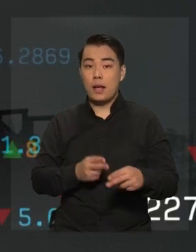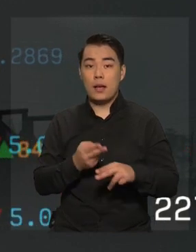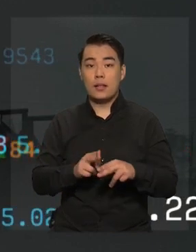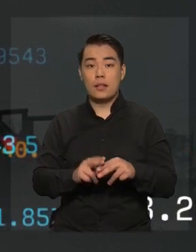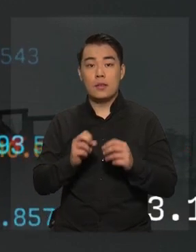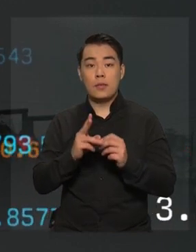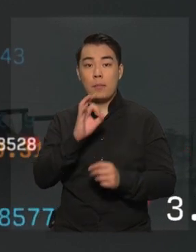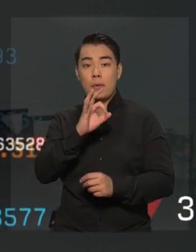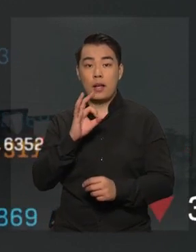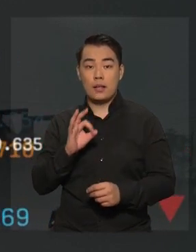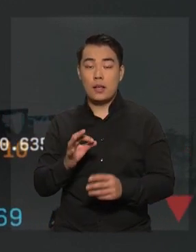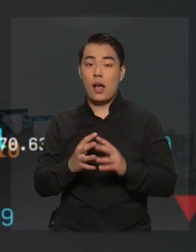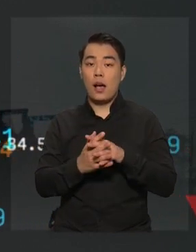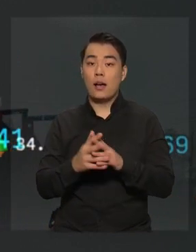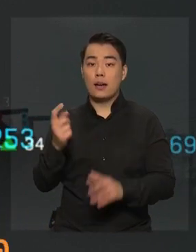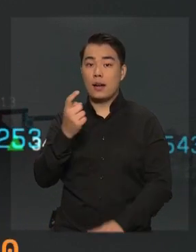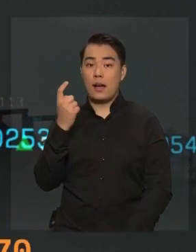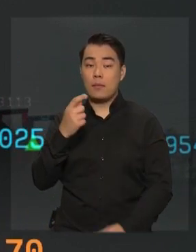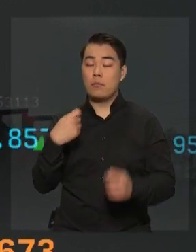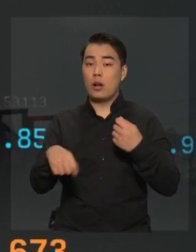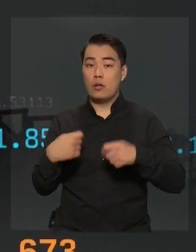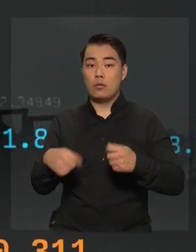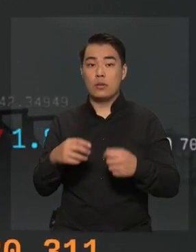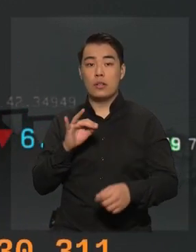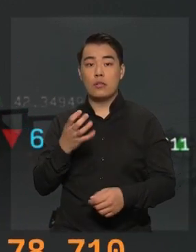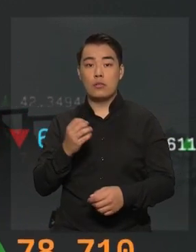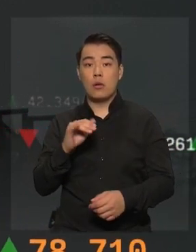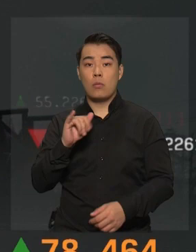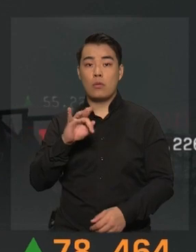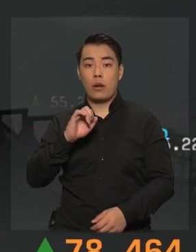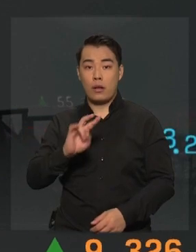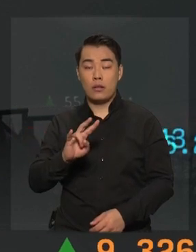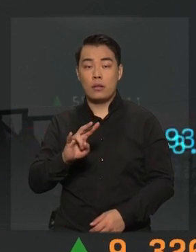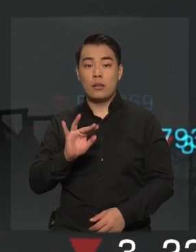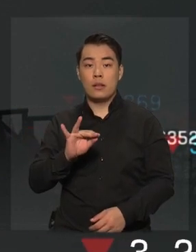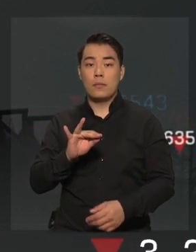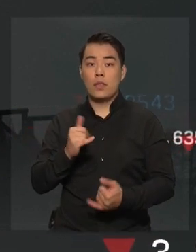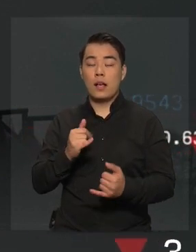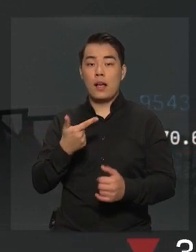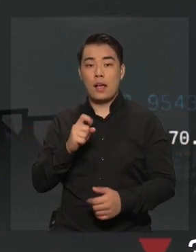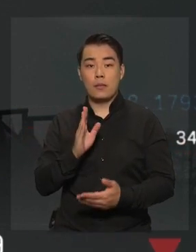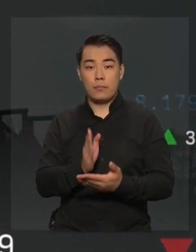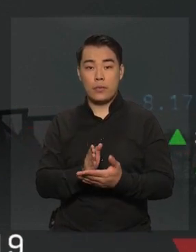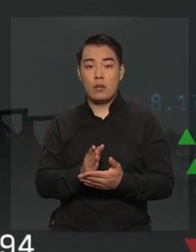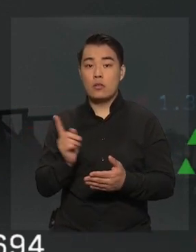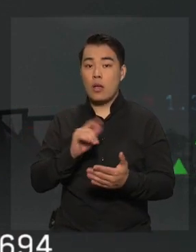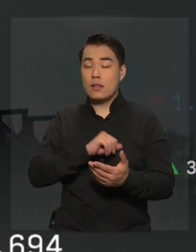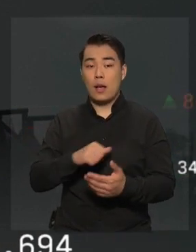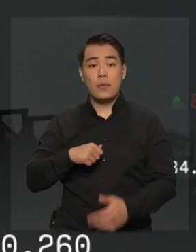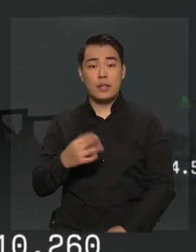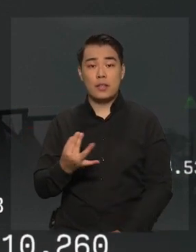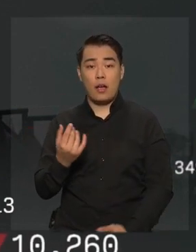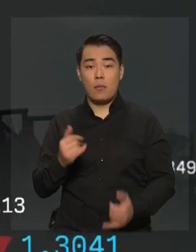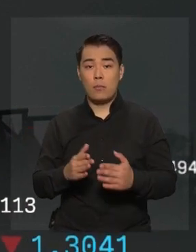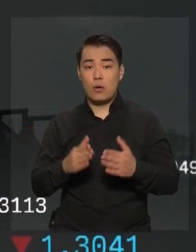около 12%, сельскохозяйственную продукцию, а также руды, уран и природный газ. Что самое интересное,